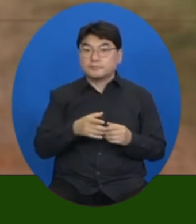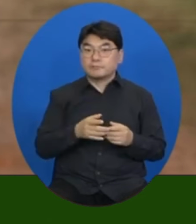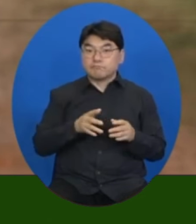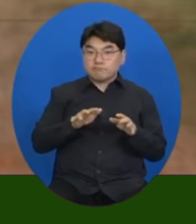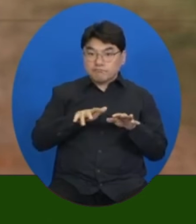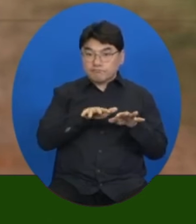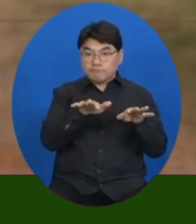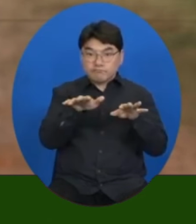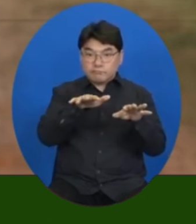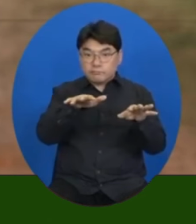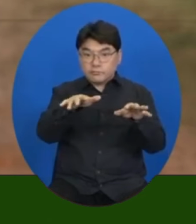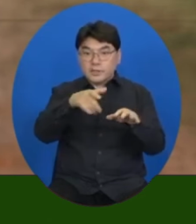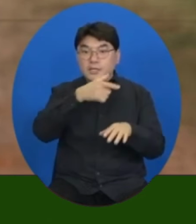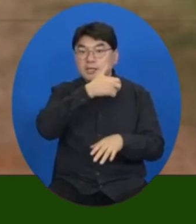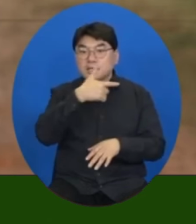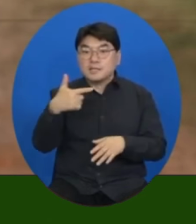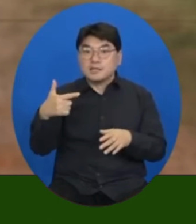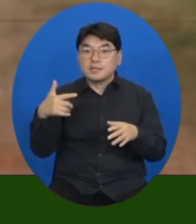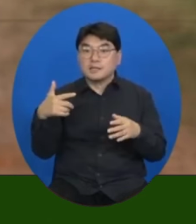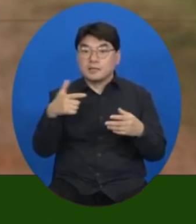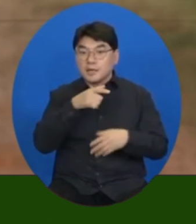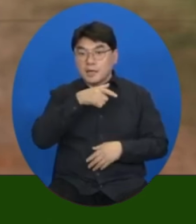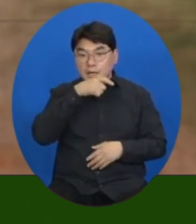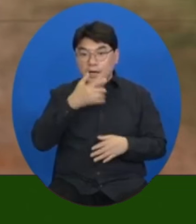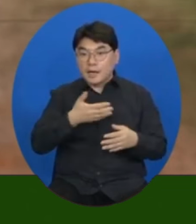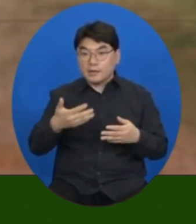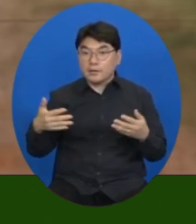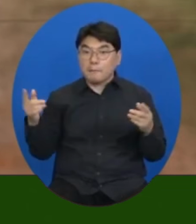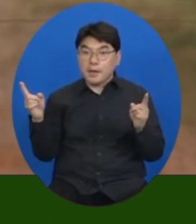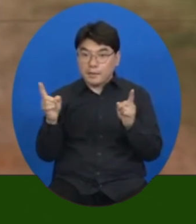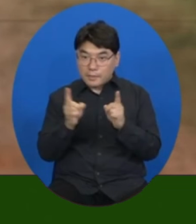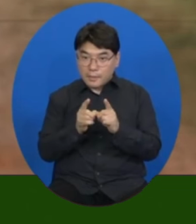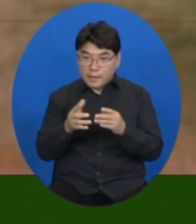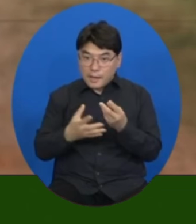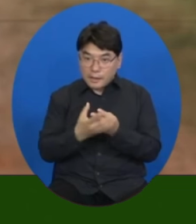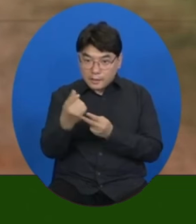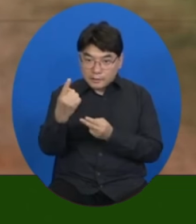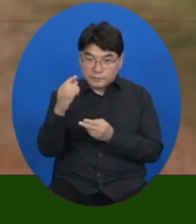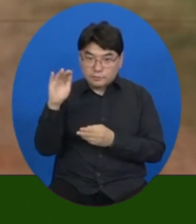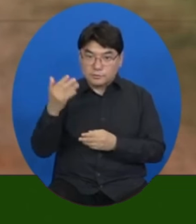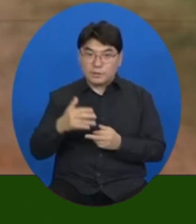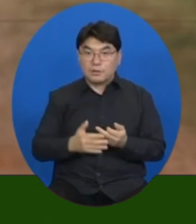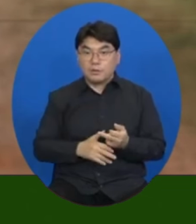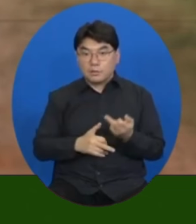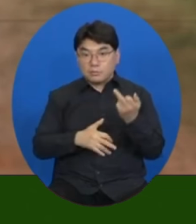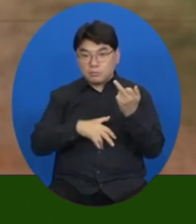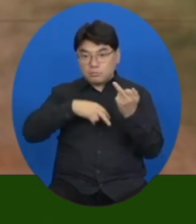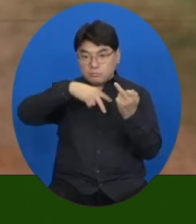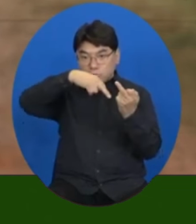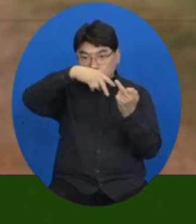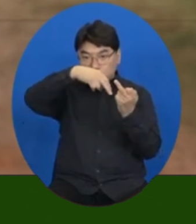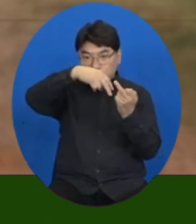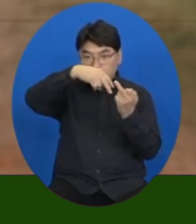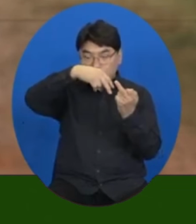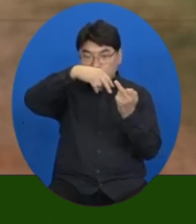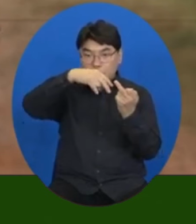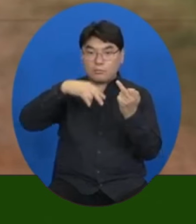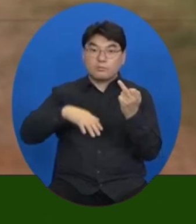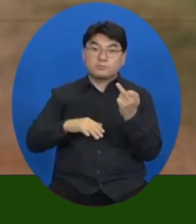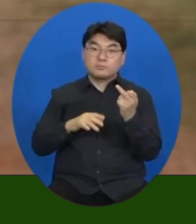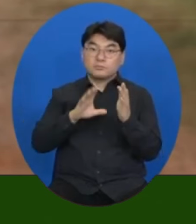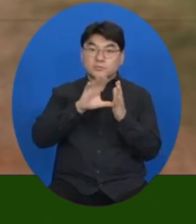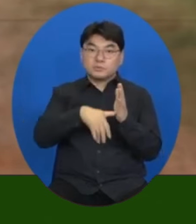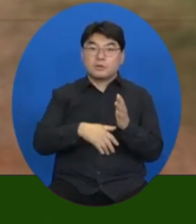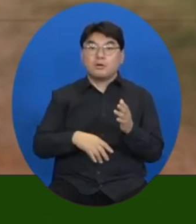유혹을 합니다 또 비유가 뭐가 있냐면 산에 오를 때 등산길이 하나냐